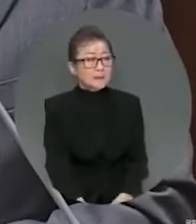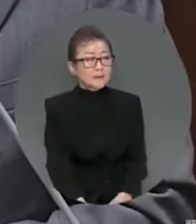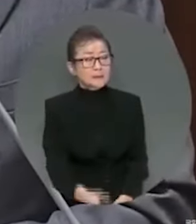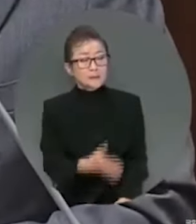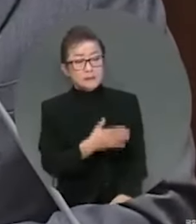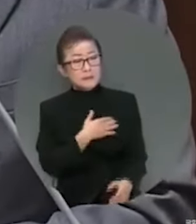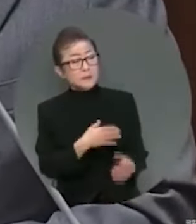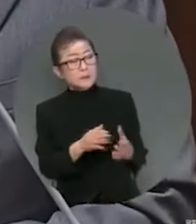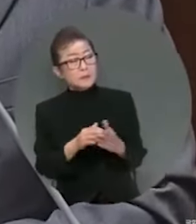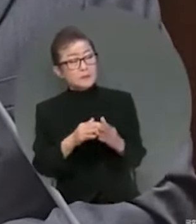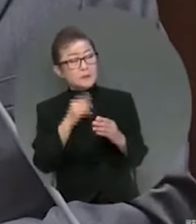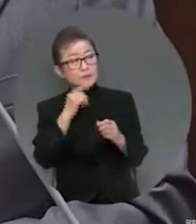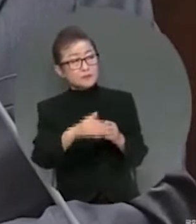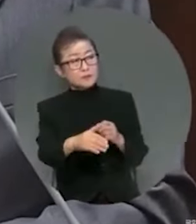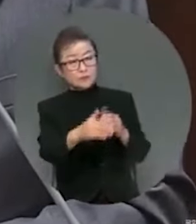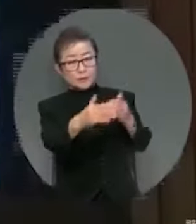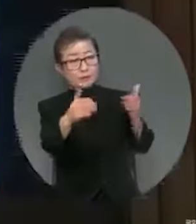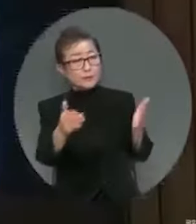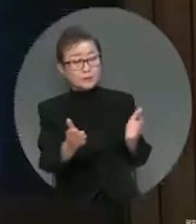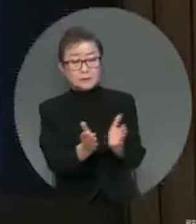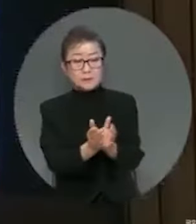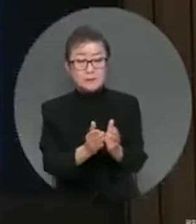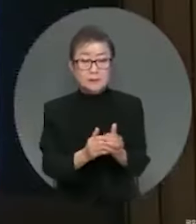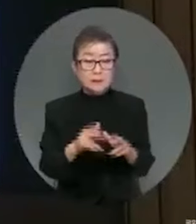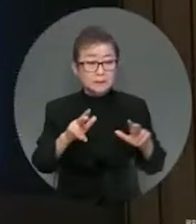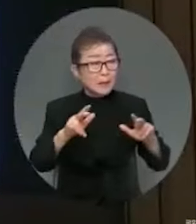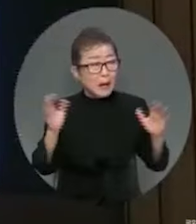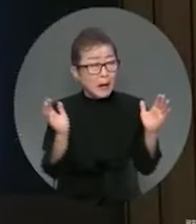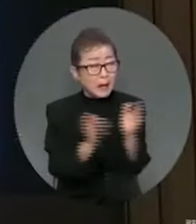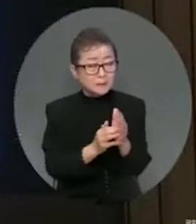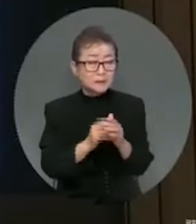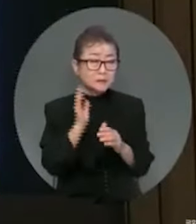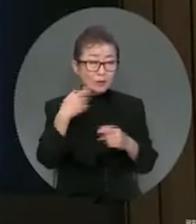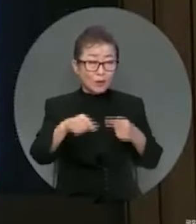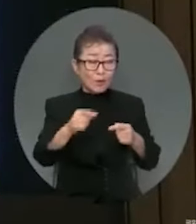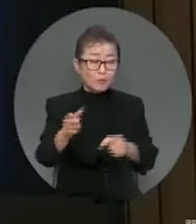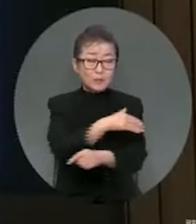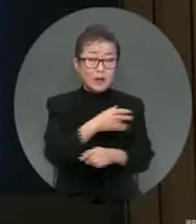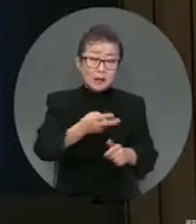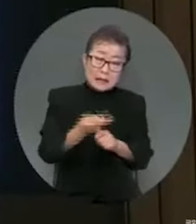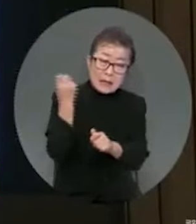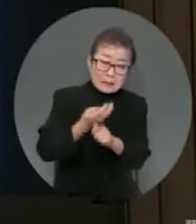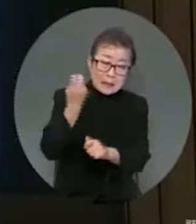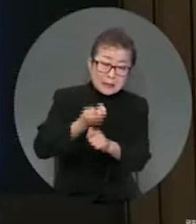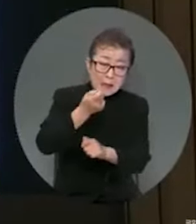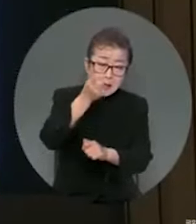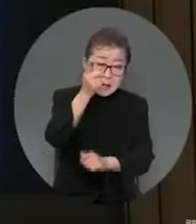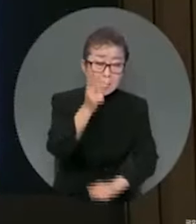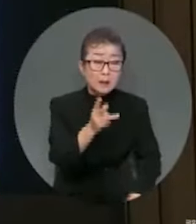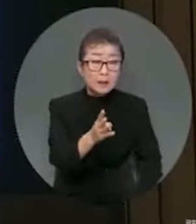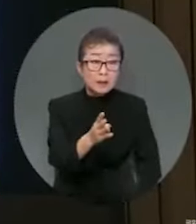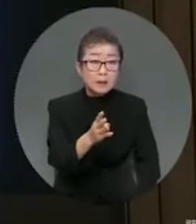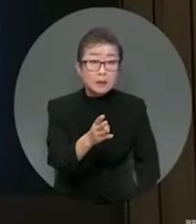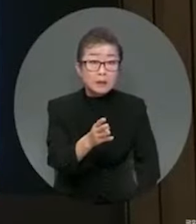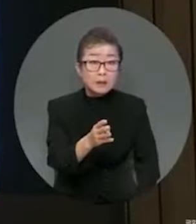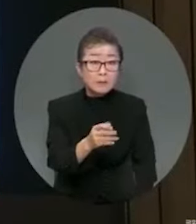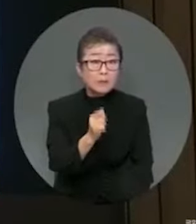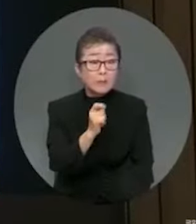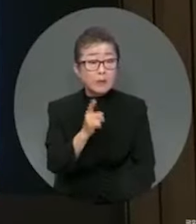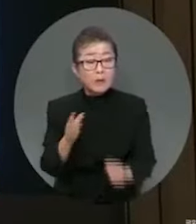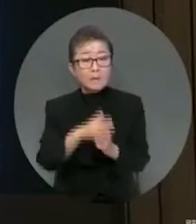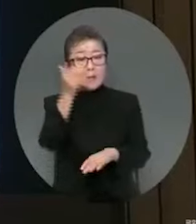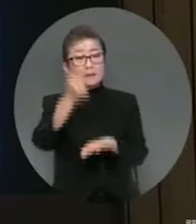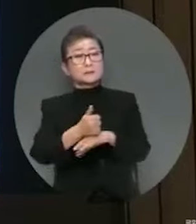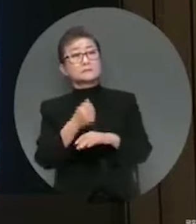하겠습니다. 민주당 여러 의원들이 정권교체 직후부터 탄핵을 운운했습니다. 그리고 주말에 탄핵 집회에 가서 탄핵